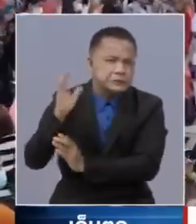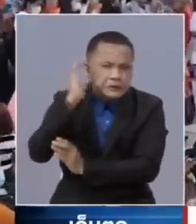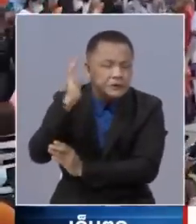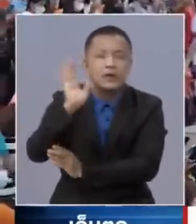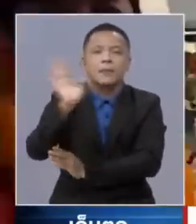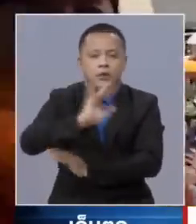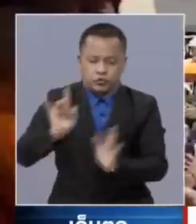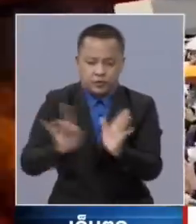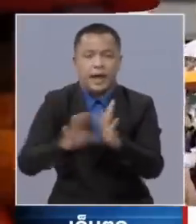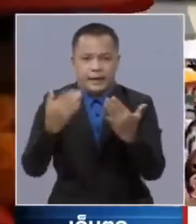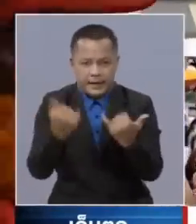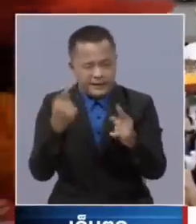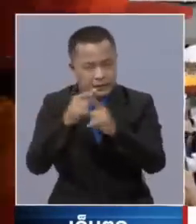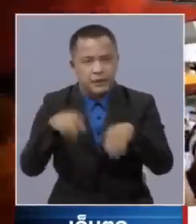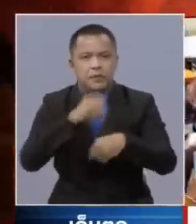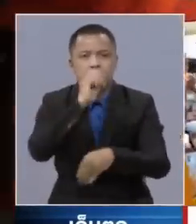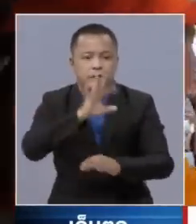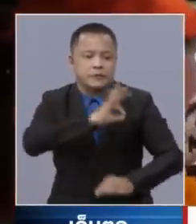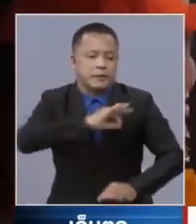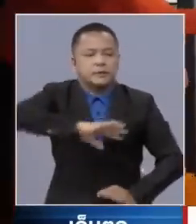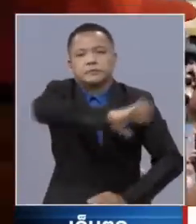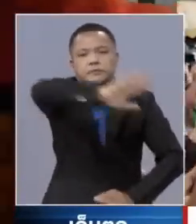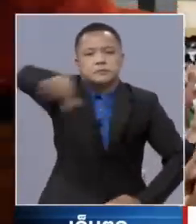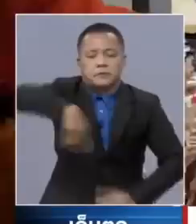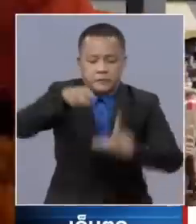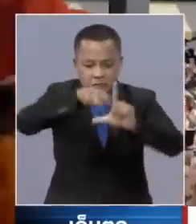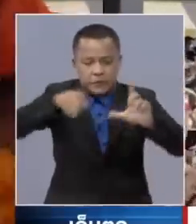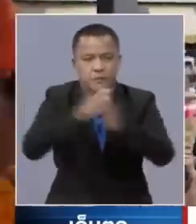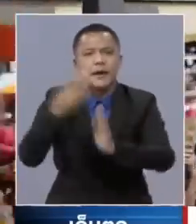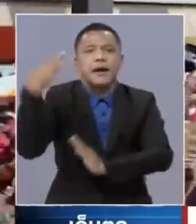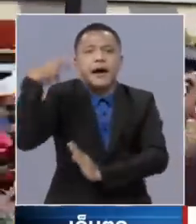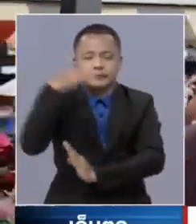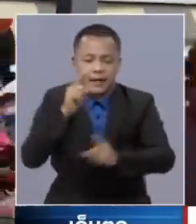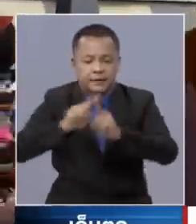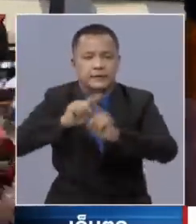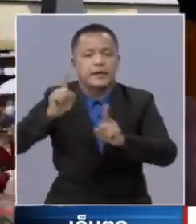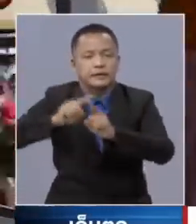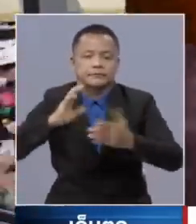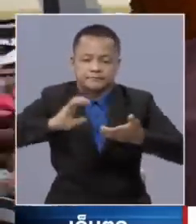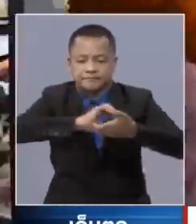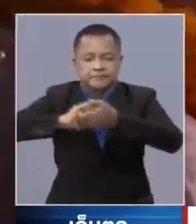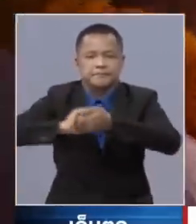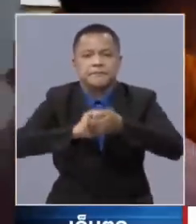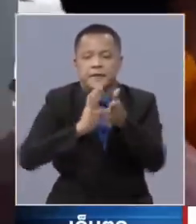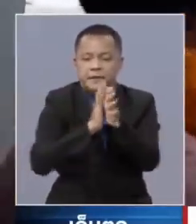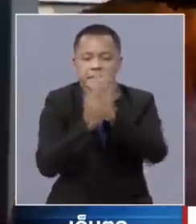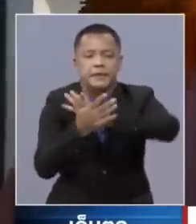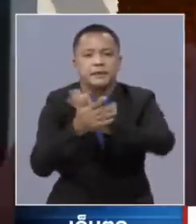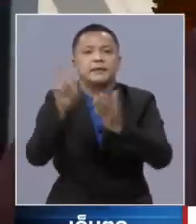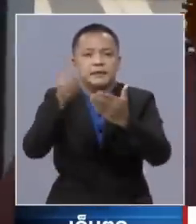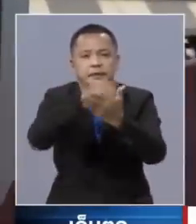าที่เหลืออยู่แล้วก็มีการบอกให้สมาชิกทุกคนนะครับทีมงานอาสาสมัครหัวคะแนนธรรมชาติจับมือสร้างความเปลี่ยนแปลงผ่าน